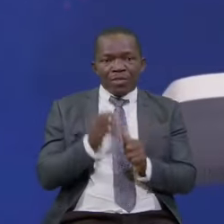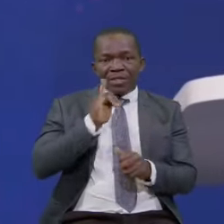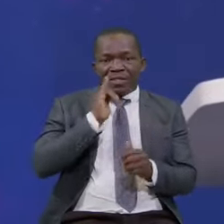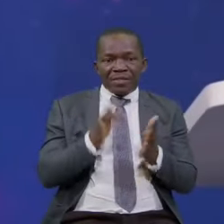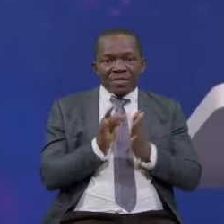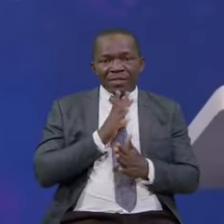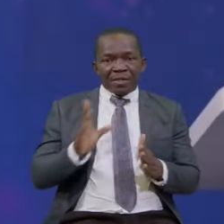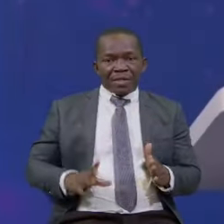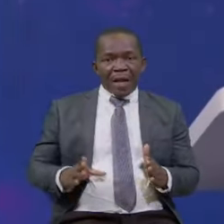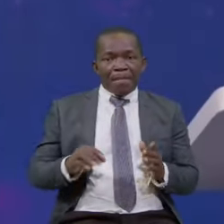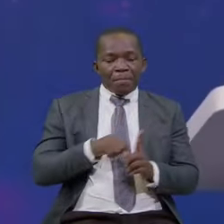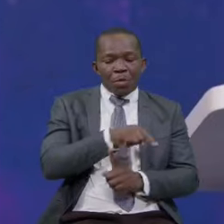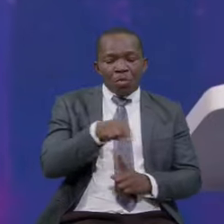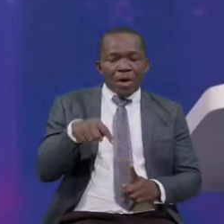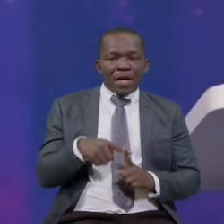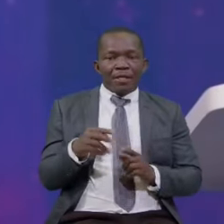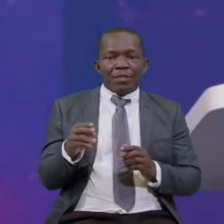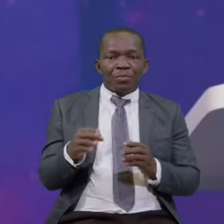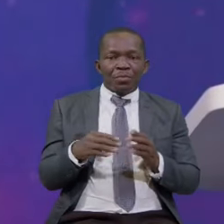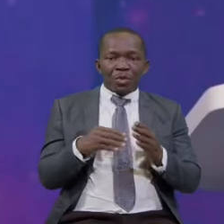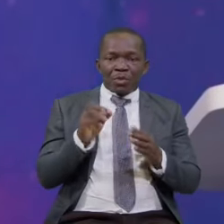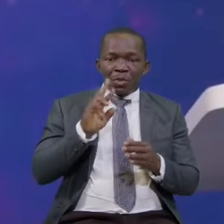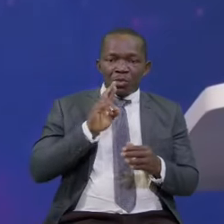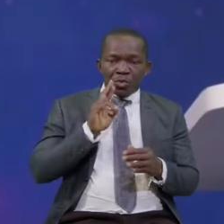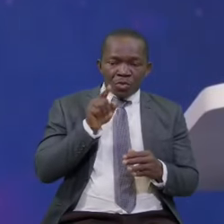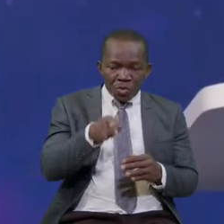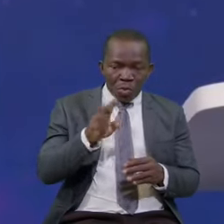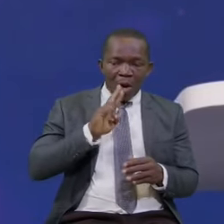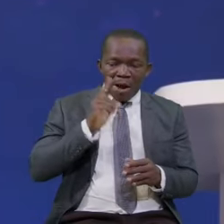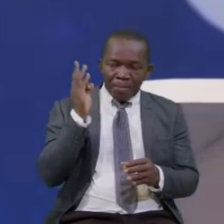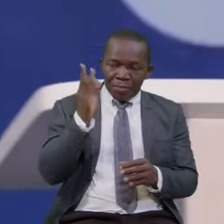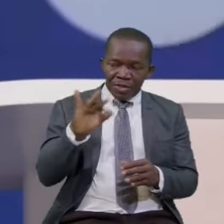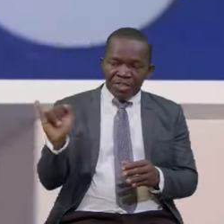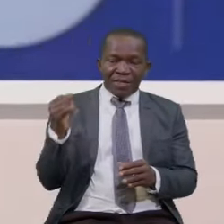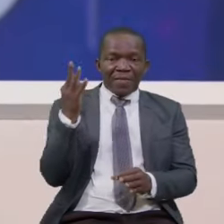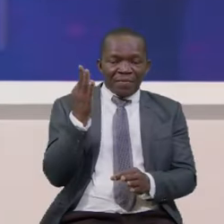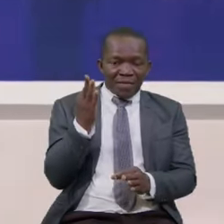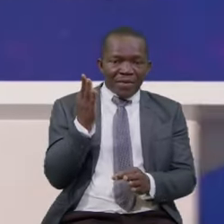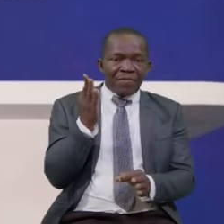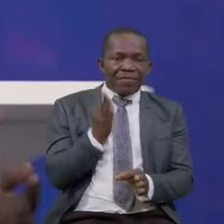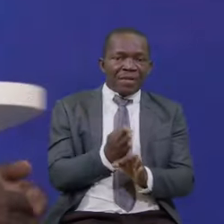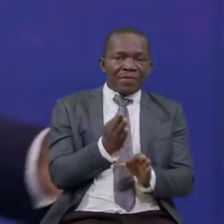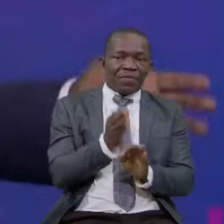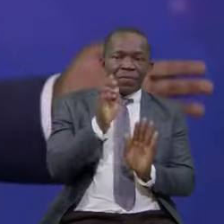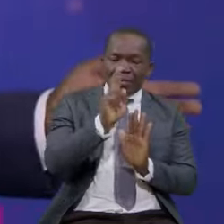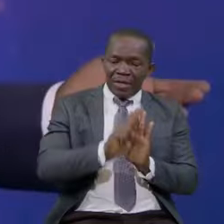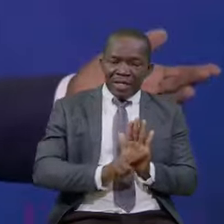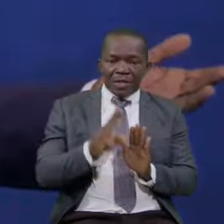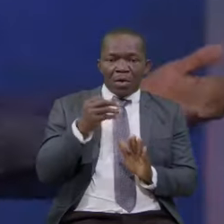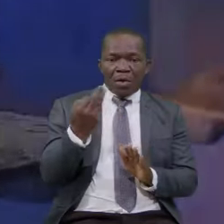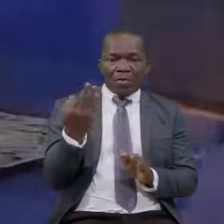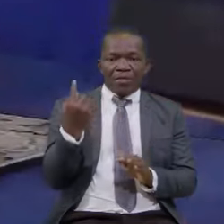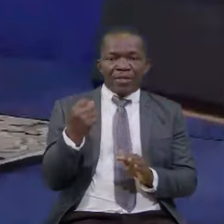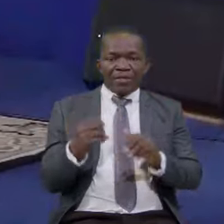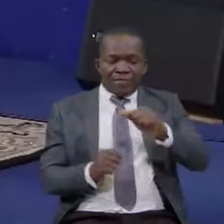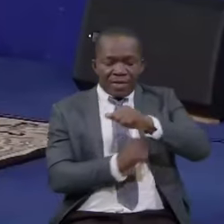vous prêchez dans la fidélité de la Fondation vous vous ne remplacez pas